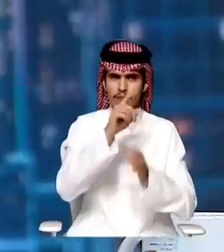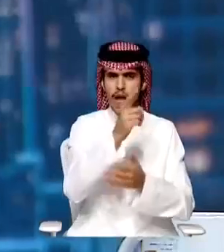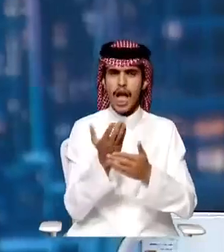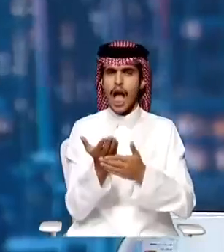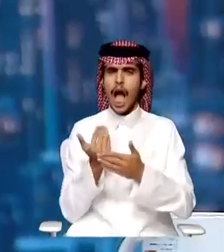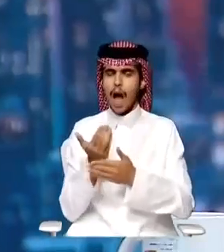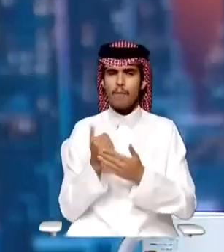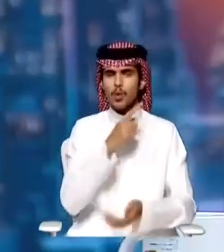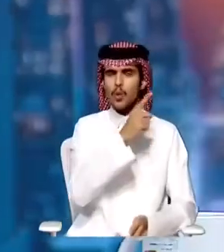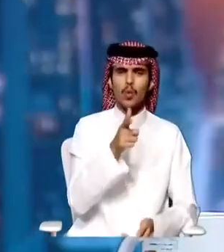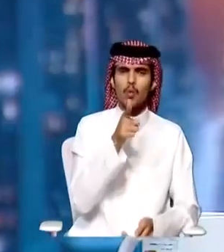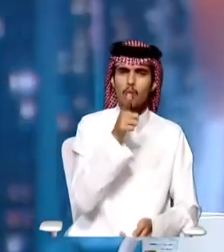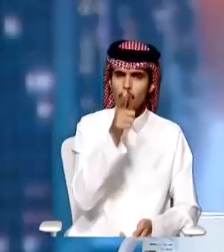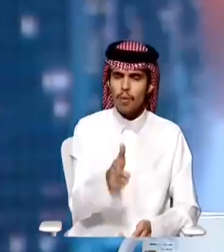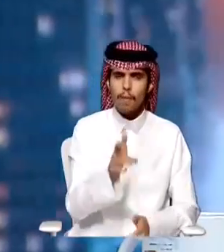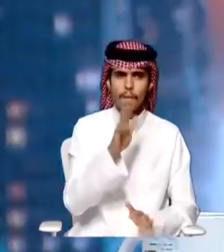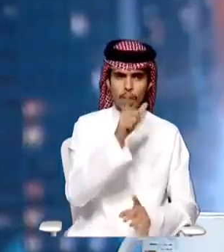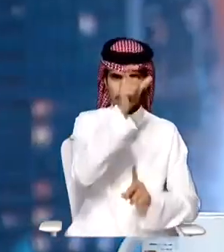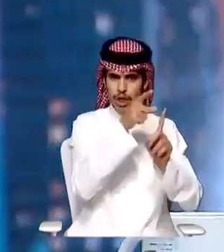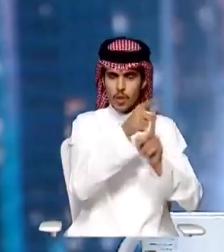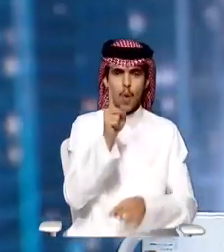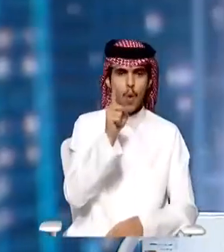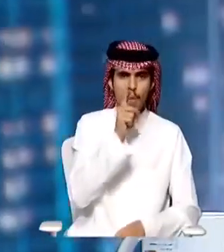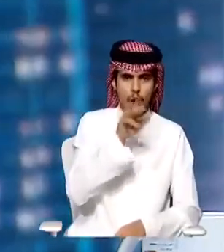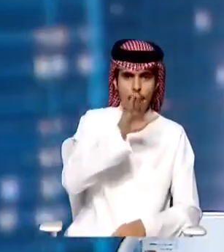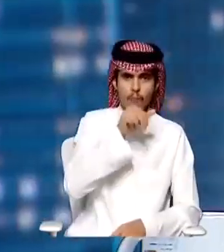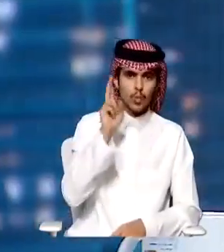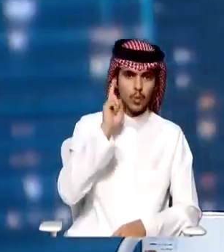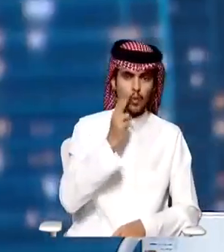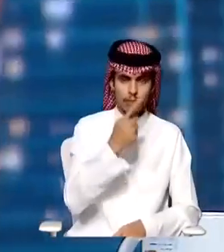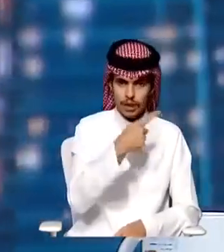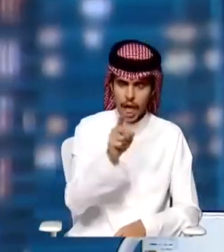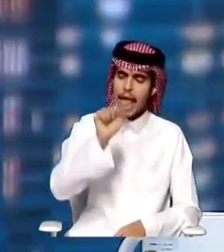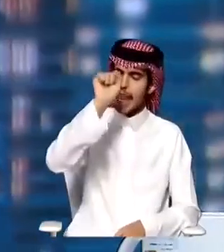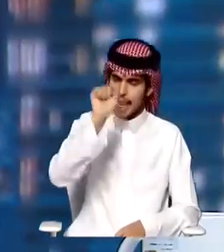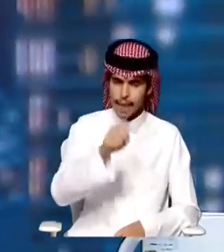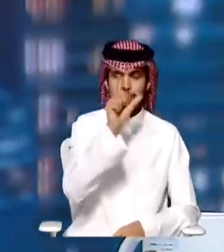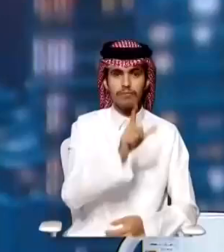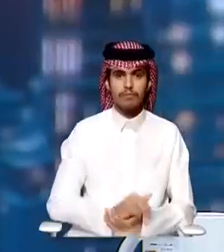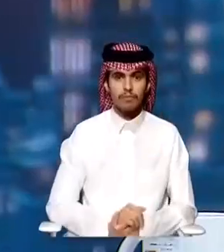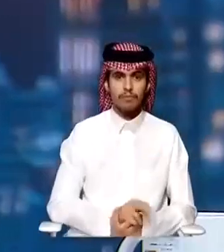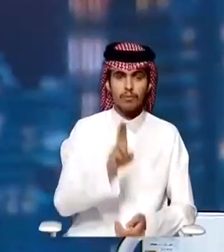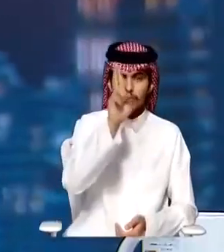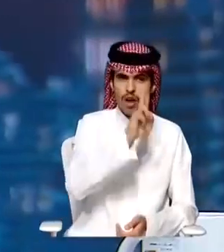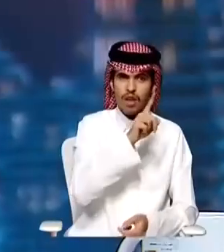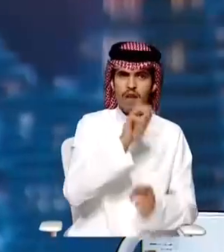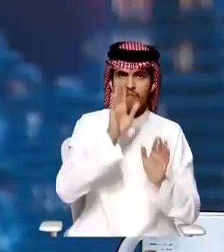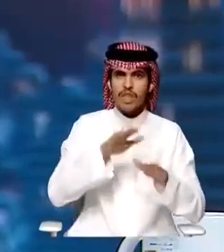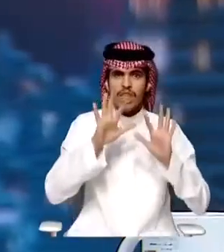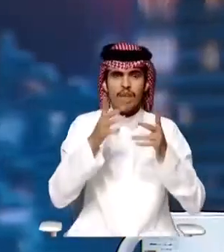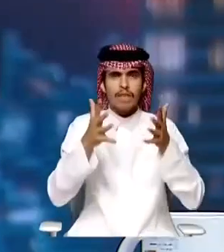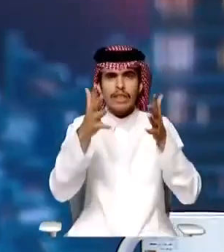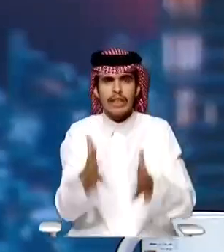انه انت لابوين ا صم نعم صحيح نعم صحيح ماثر عليك و انت اخوانك من الصغر